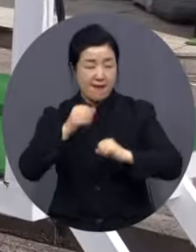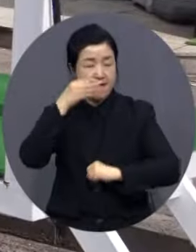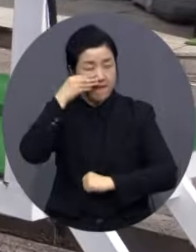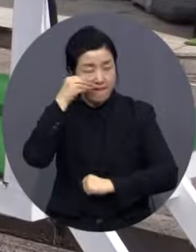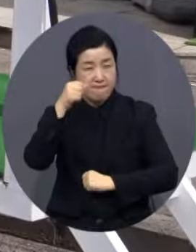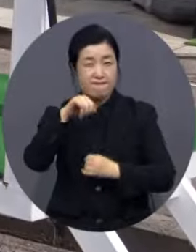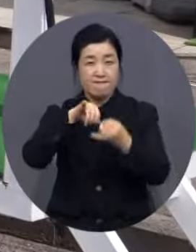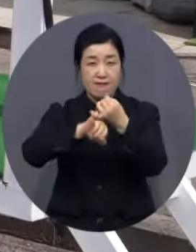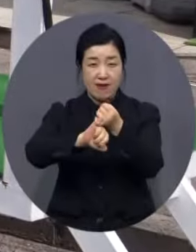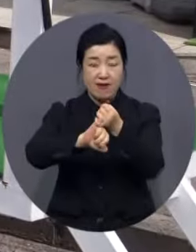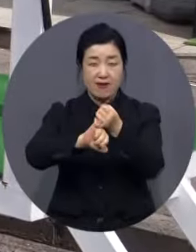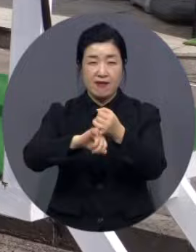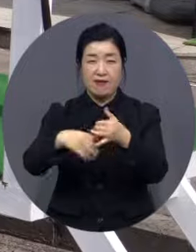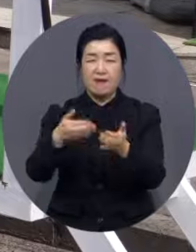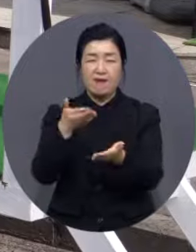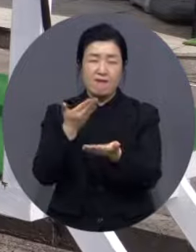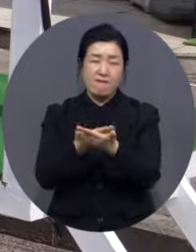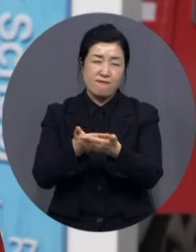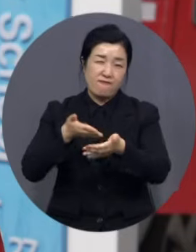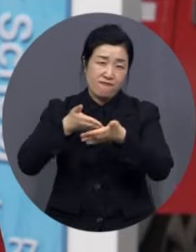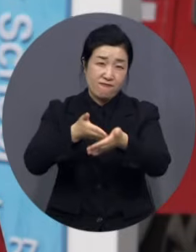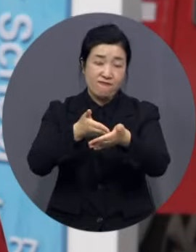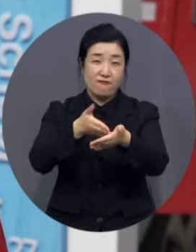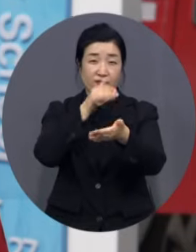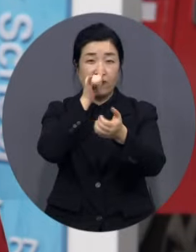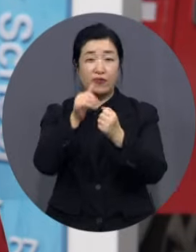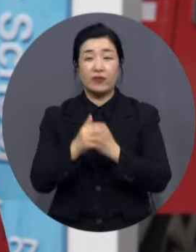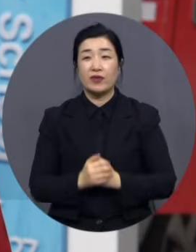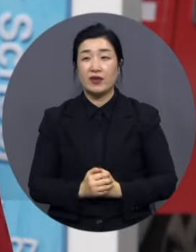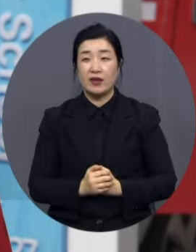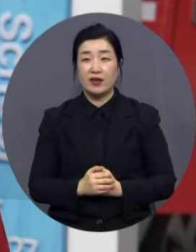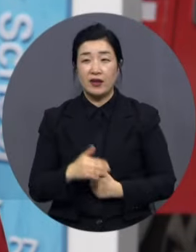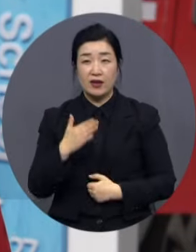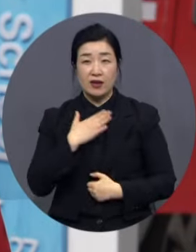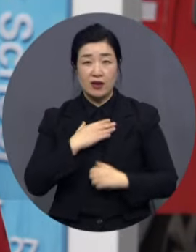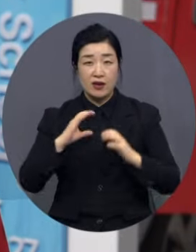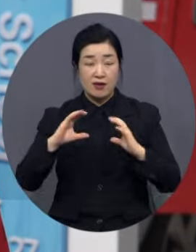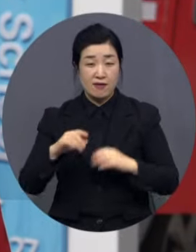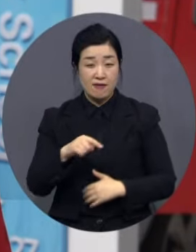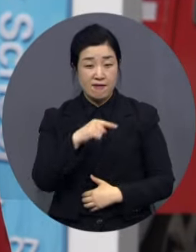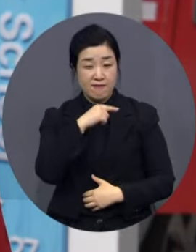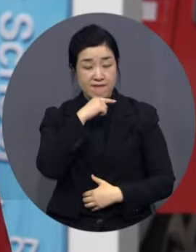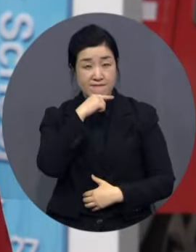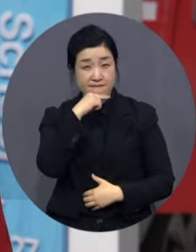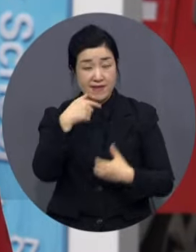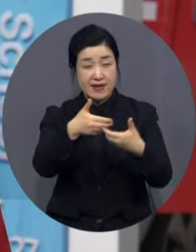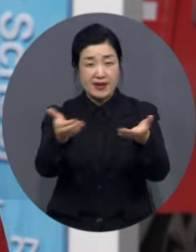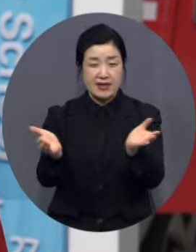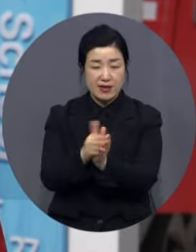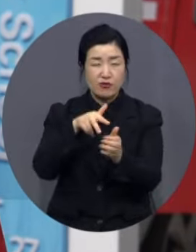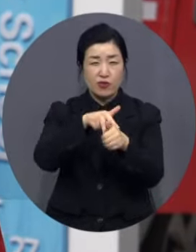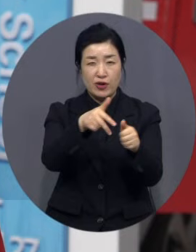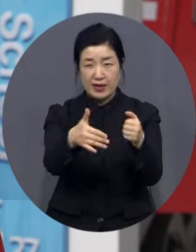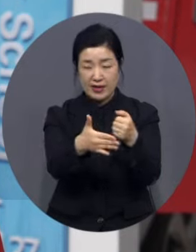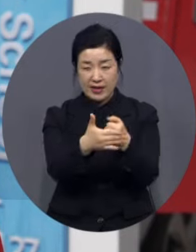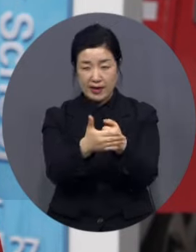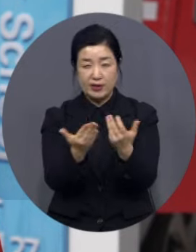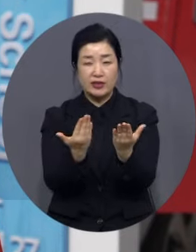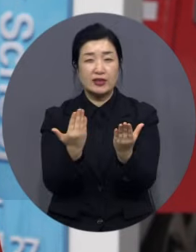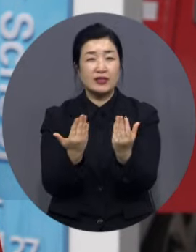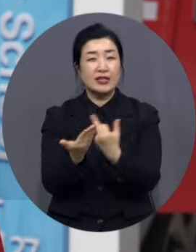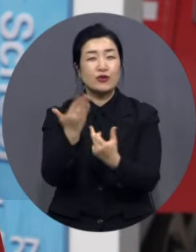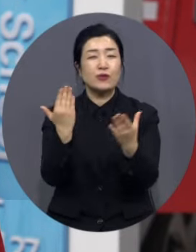막바지 지지층 결집을 호소했습니다 국민의 힘 후보로서 우리 정부와 협조를 통해서 우리 제주의 발전을